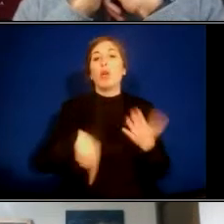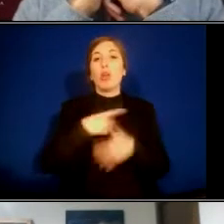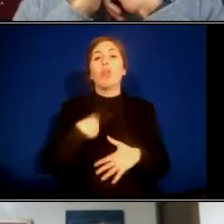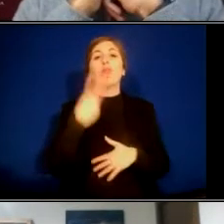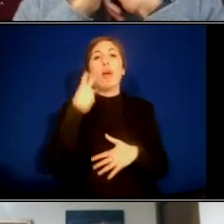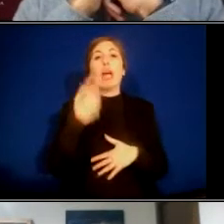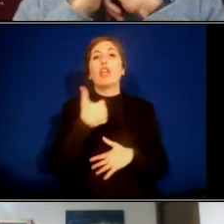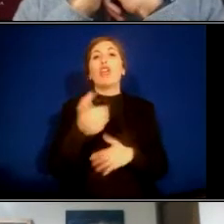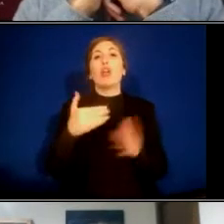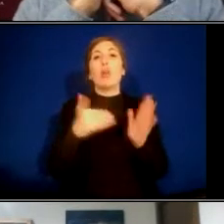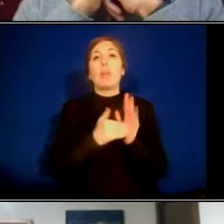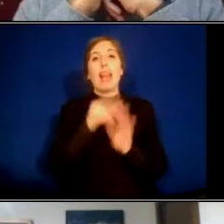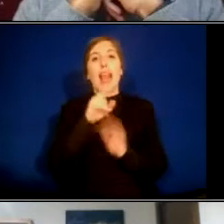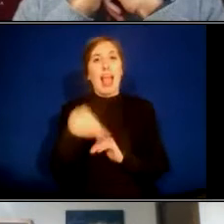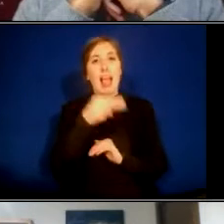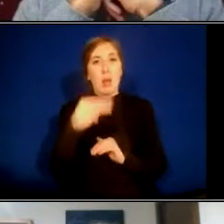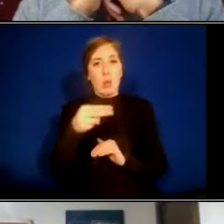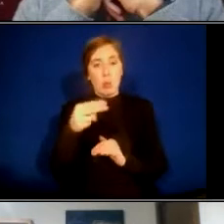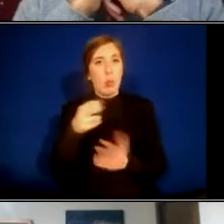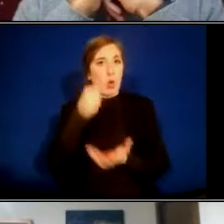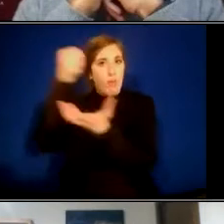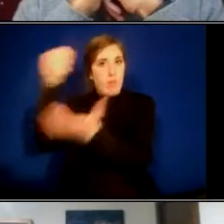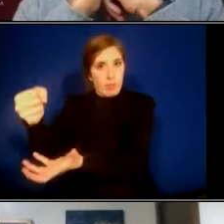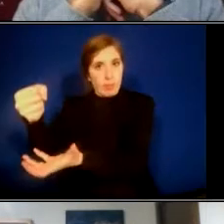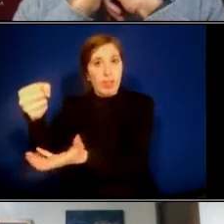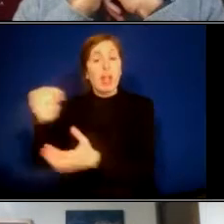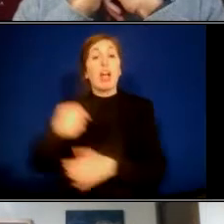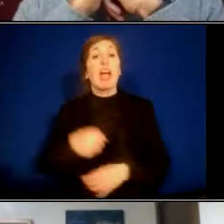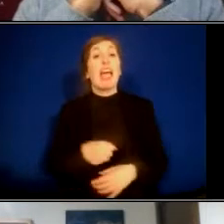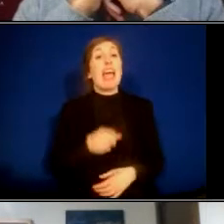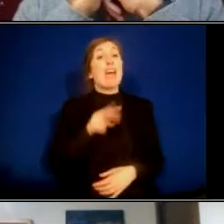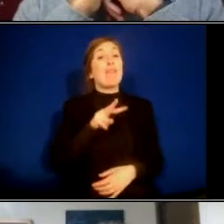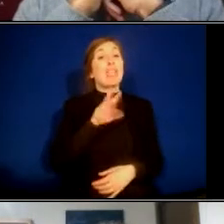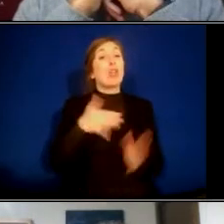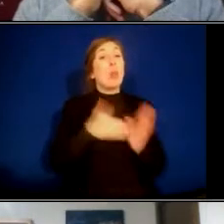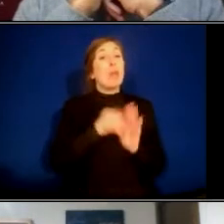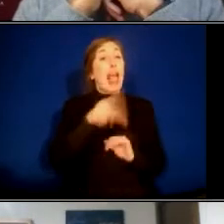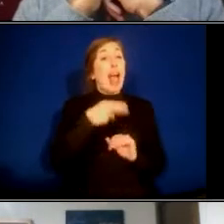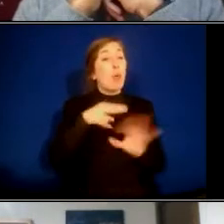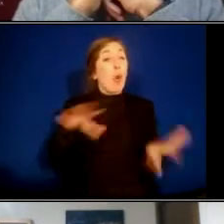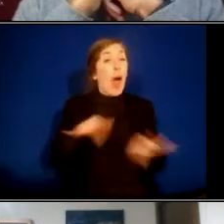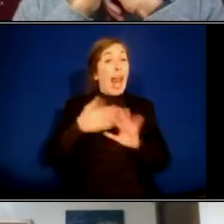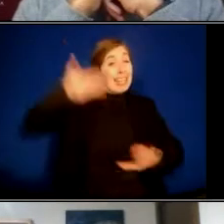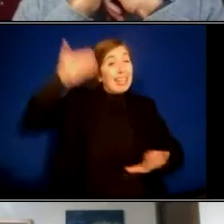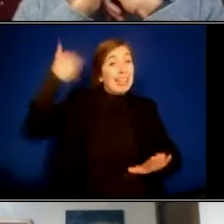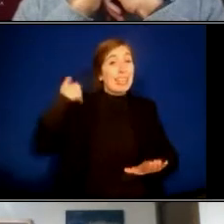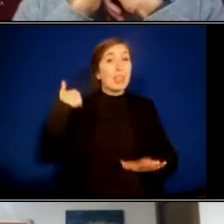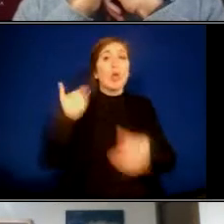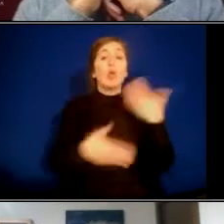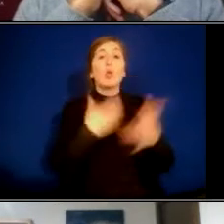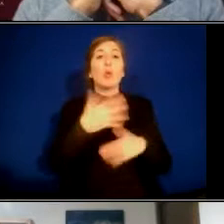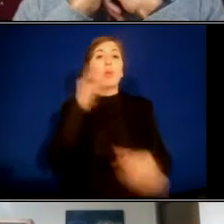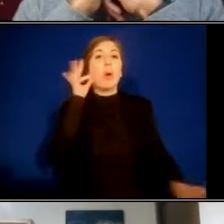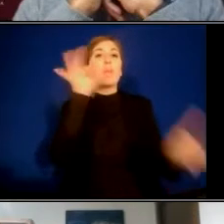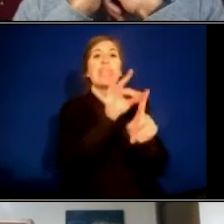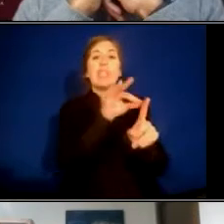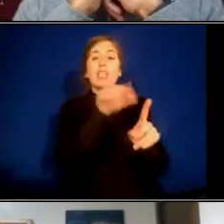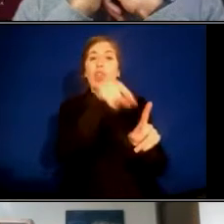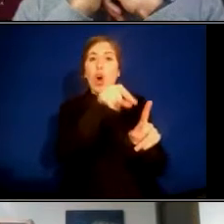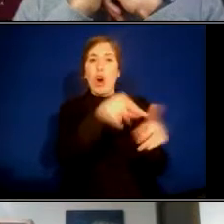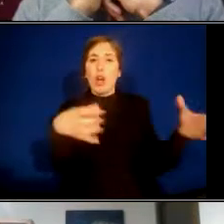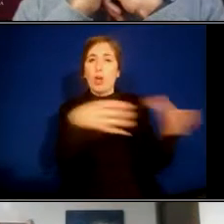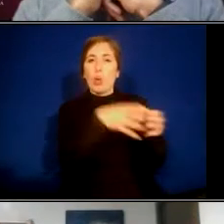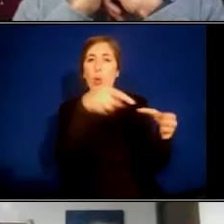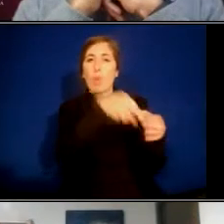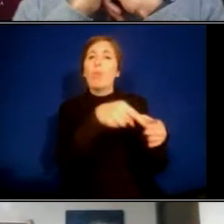e altri 25.000 euro proprio nei primissimi giorni anche agli amici di Missione Sociale Diaconia, che è un nostro partner storico in Repubblica